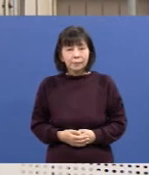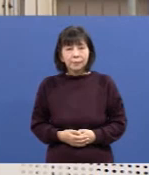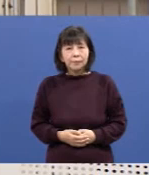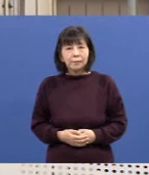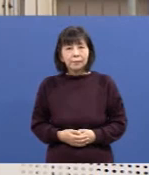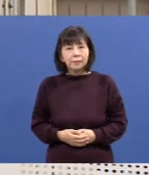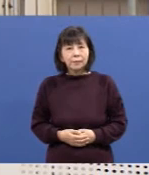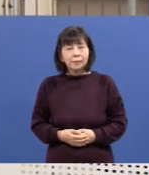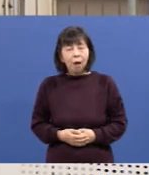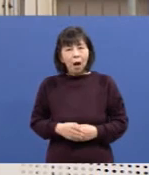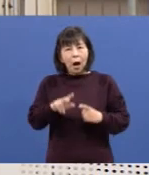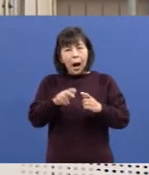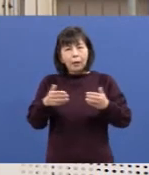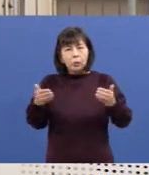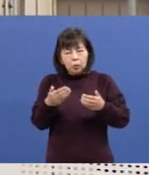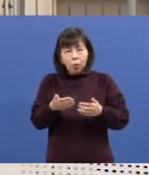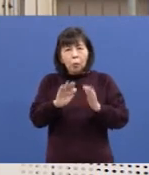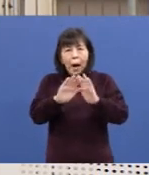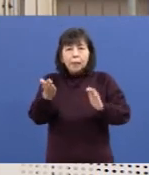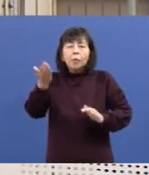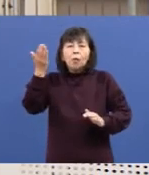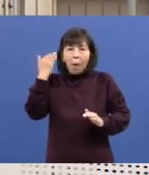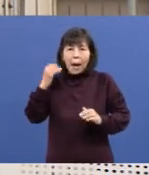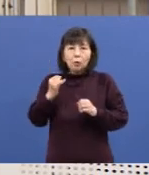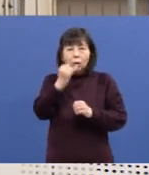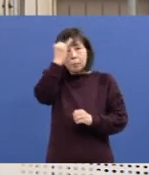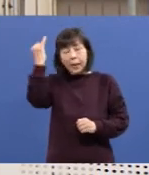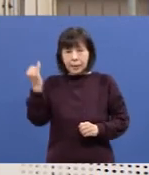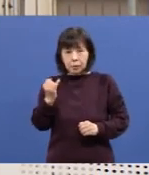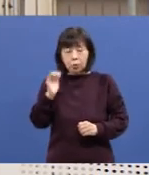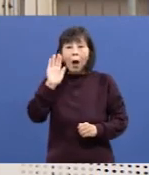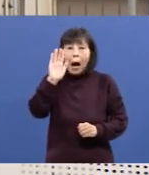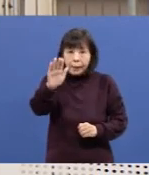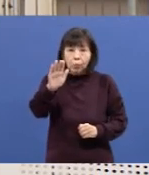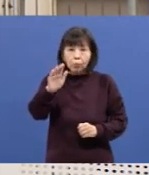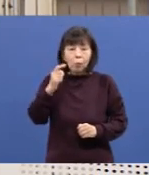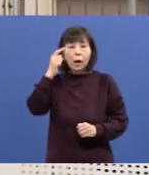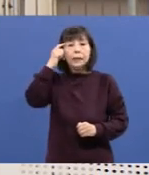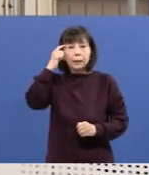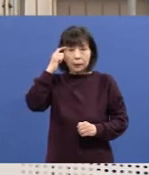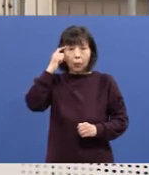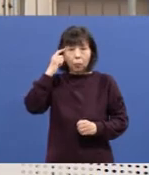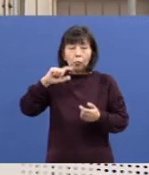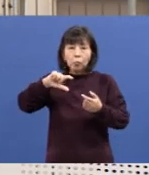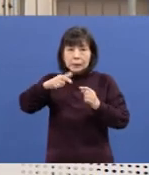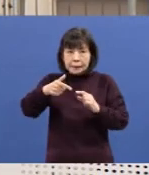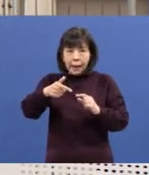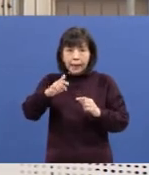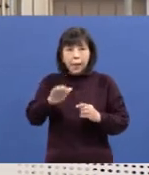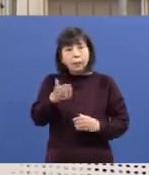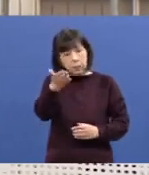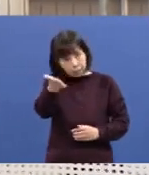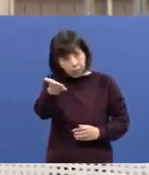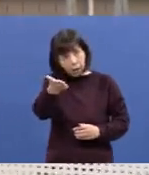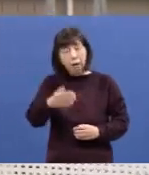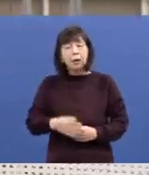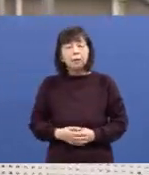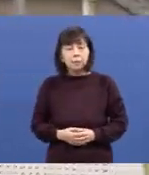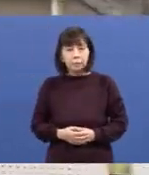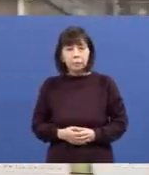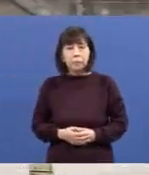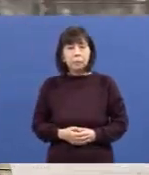では介護職に就く前に持っていたイメージと就いた後に感じたことに違いってありましたか？